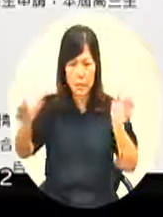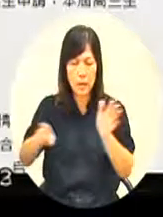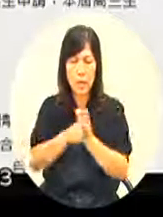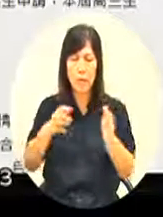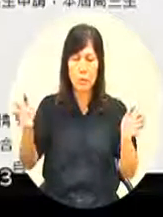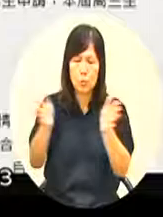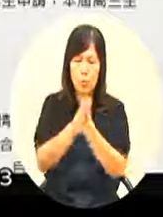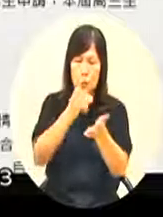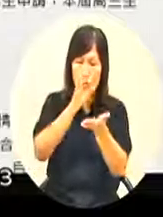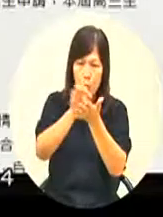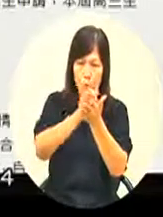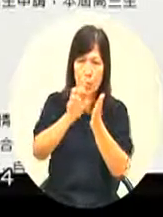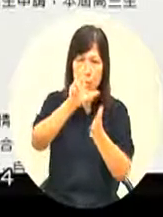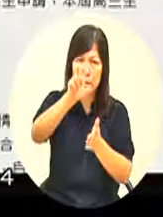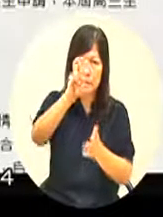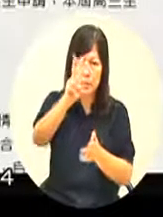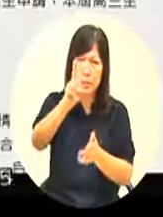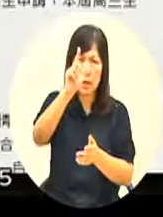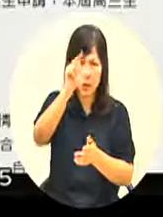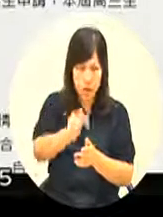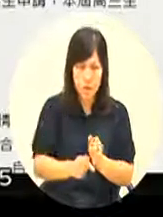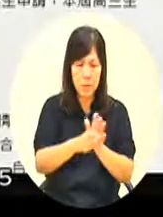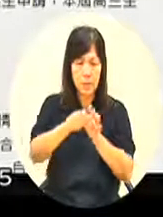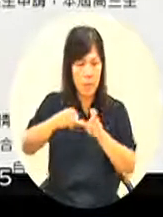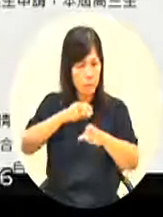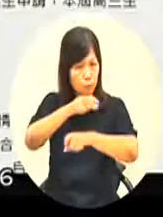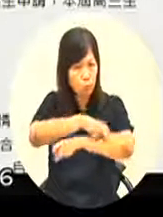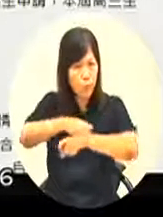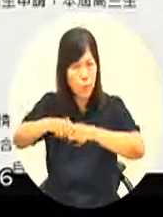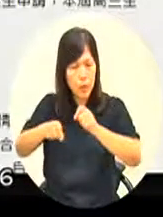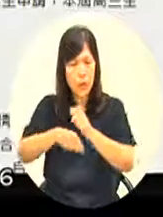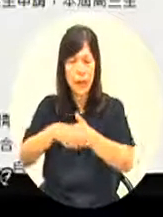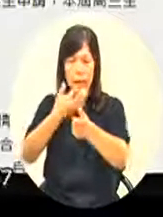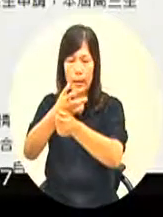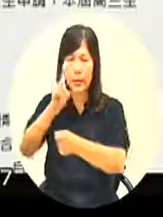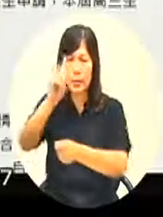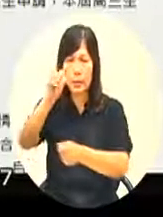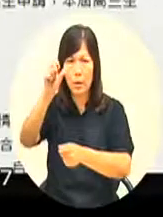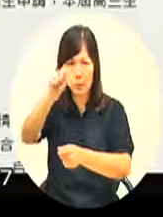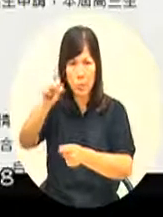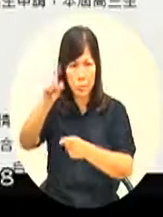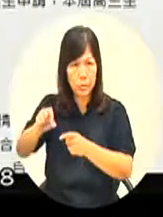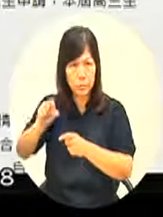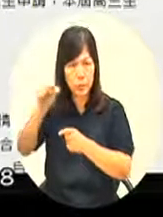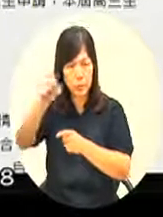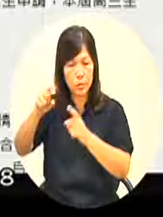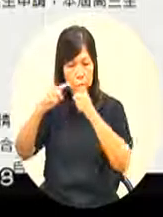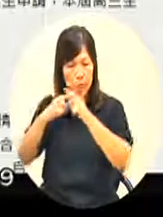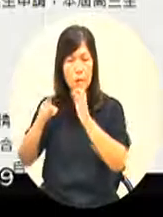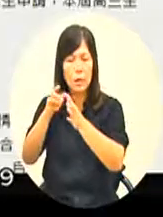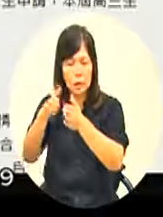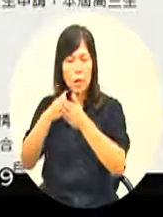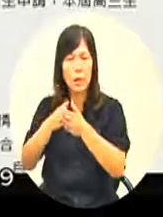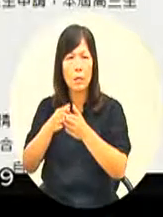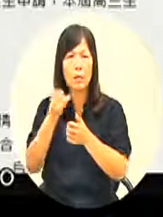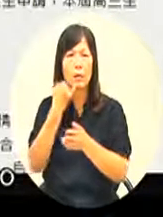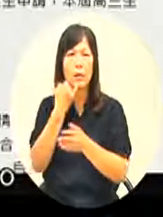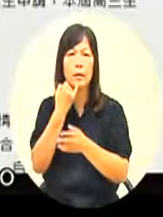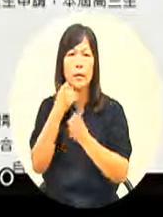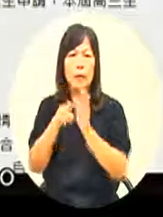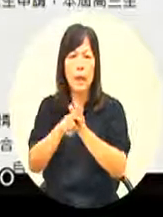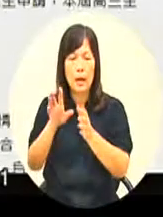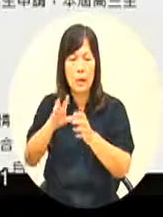72亿，那整个方案它预估可以提供给15000人来做使用来受惠，